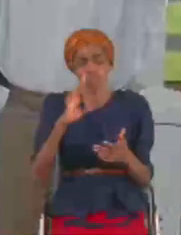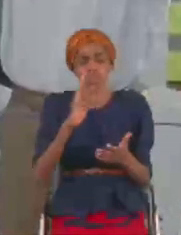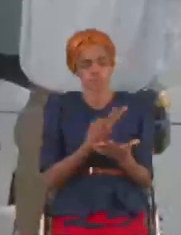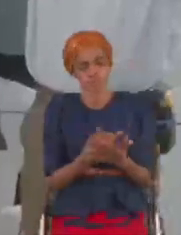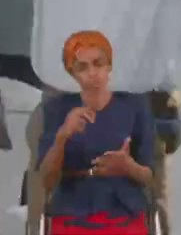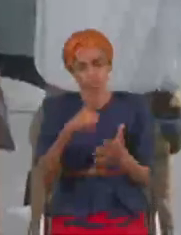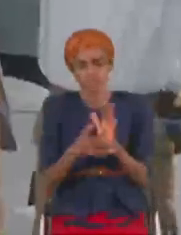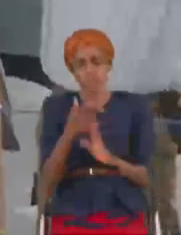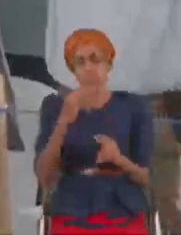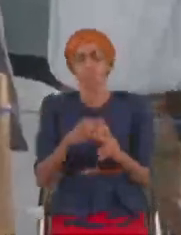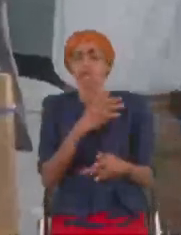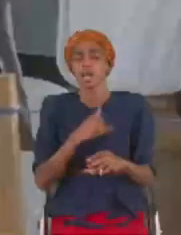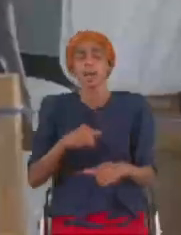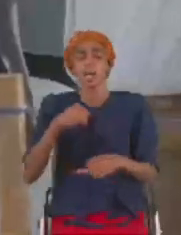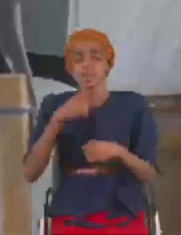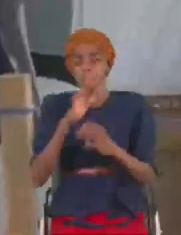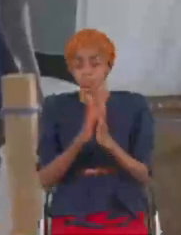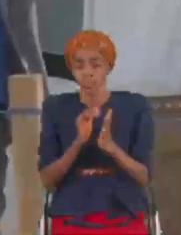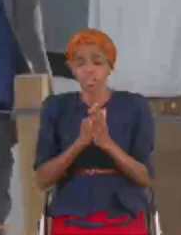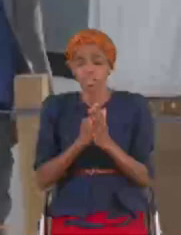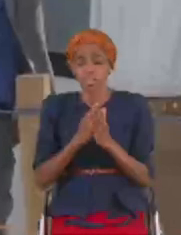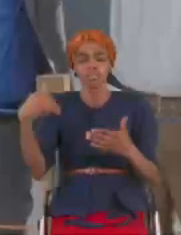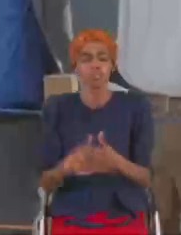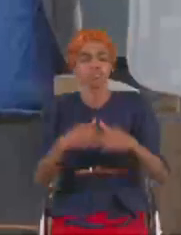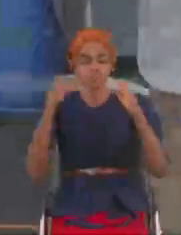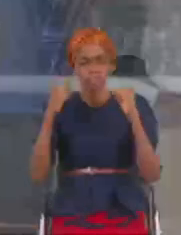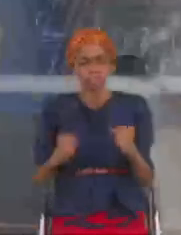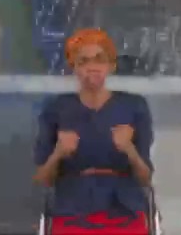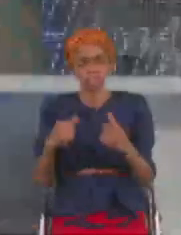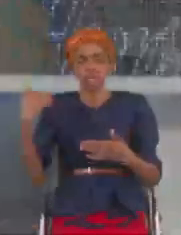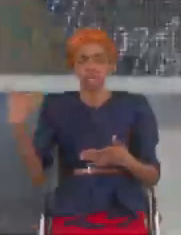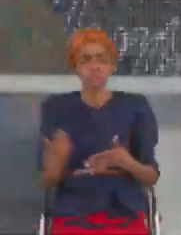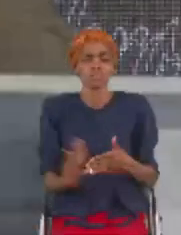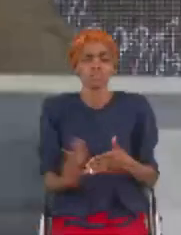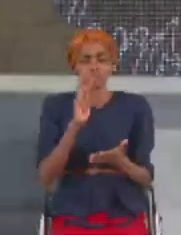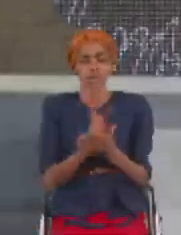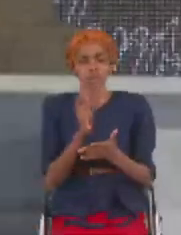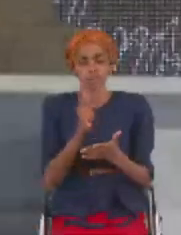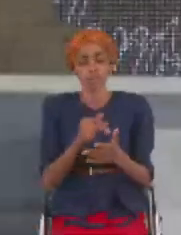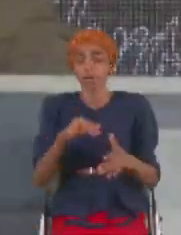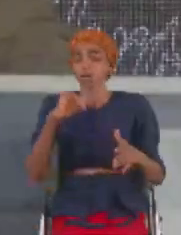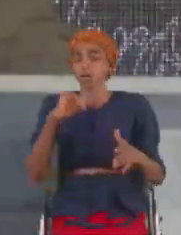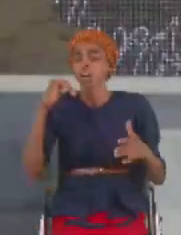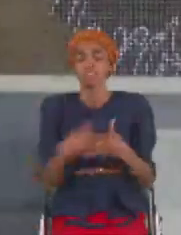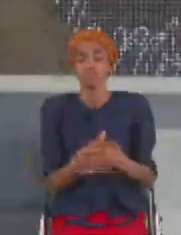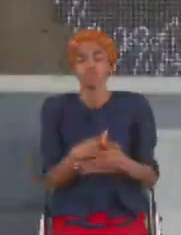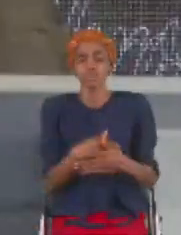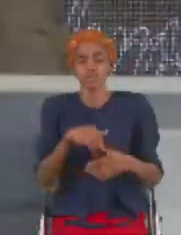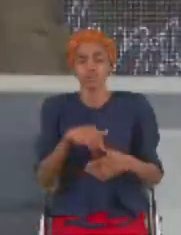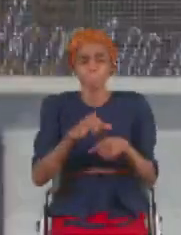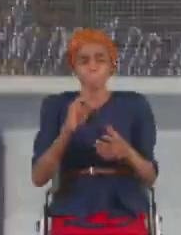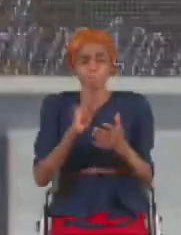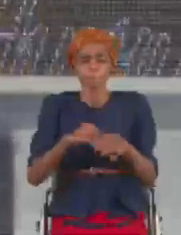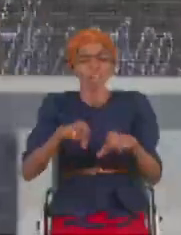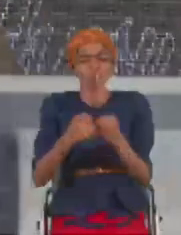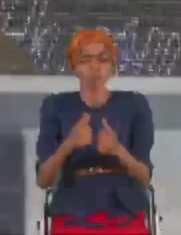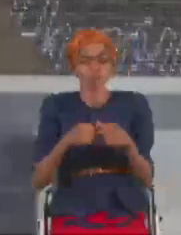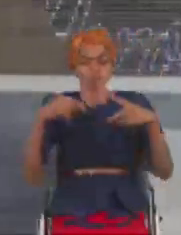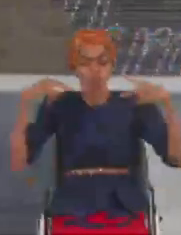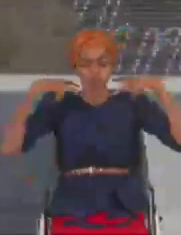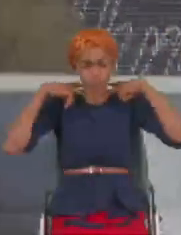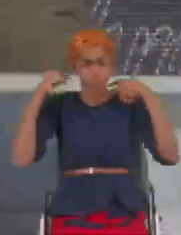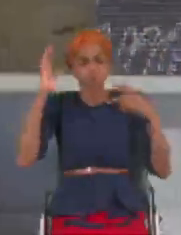et je prie qu'une nouvelle une nouvelle énergie et nouvelle approbation une nouvelle fonction qui est prise tous